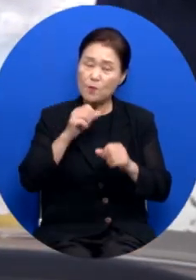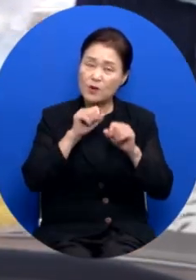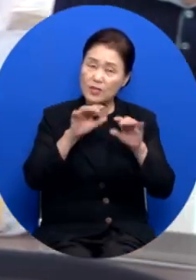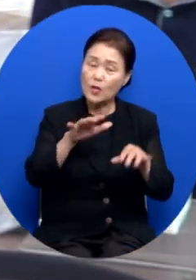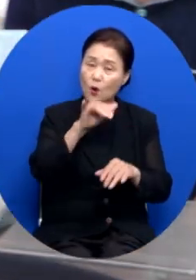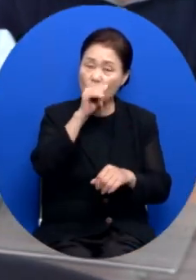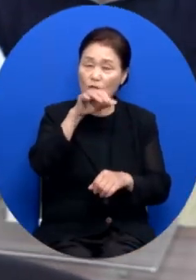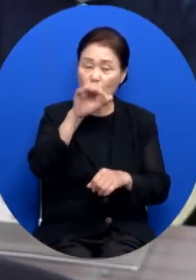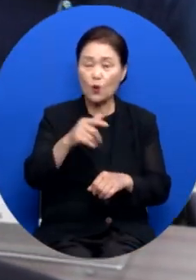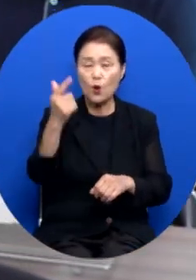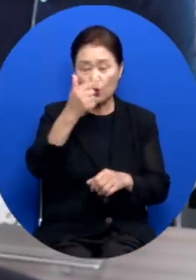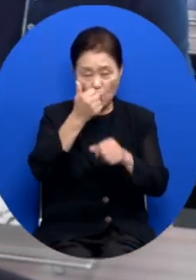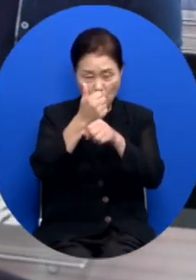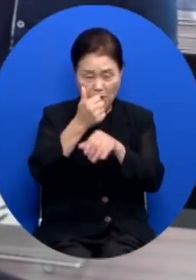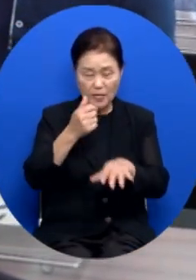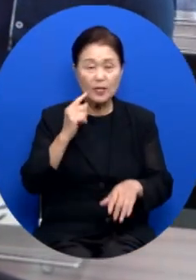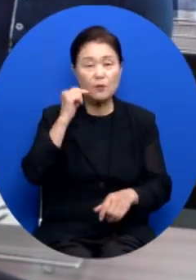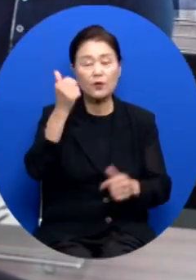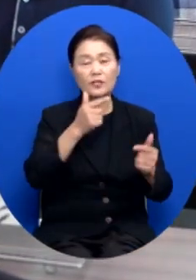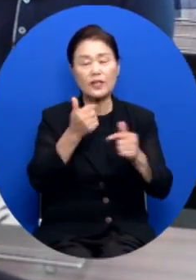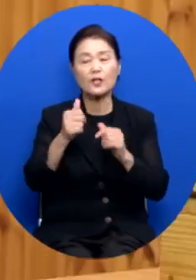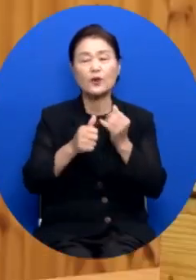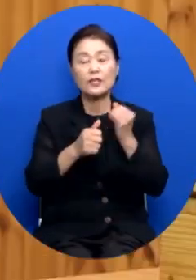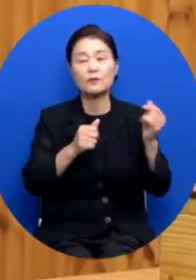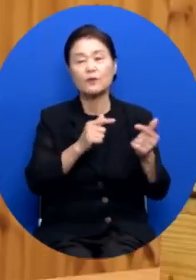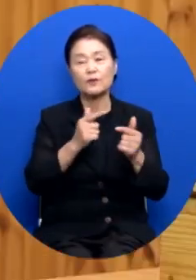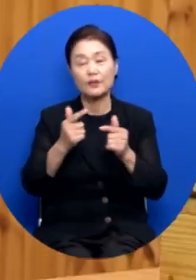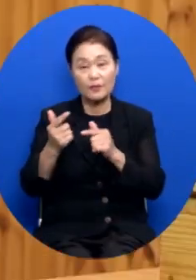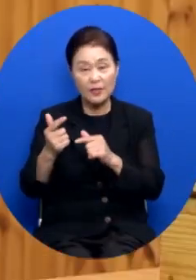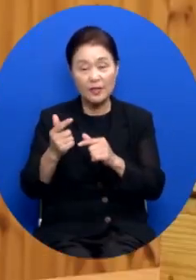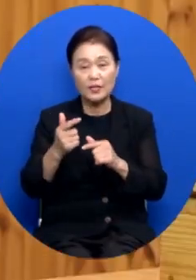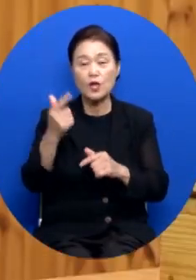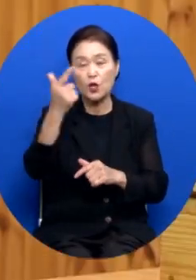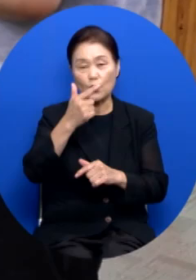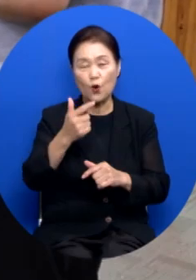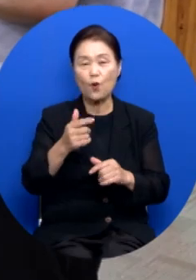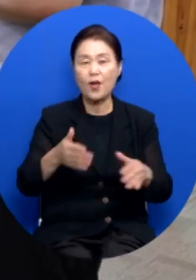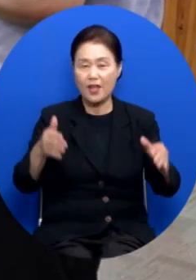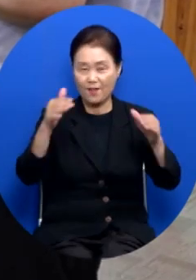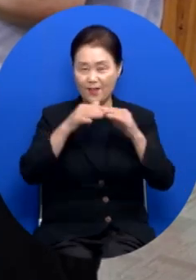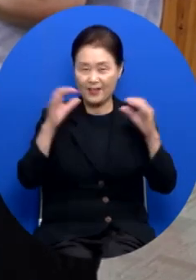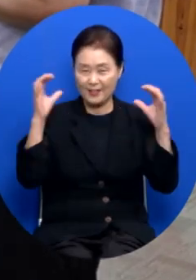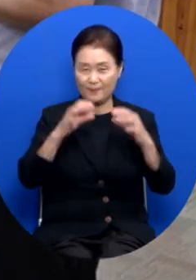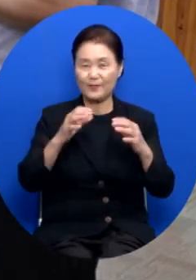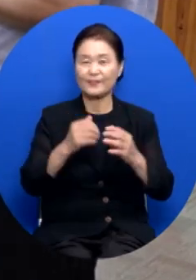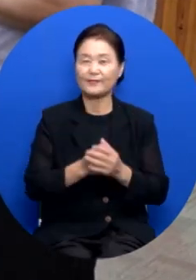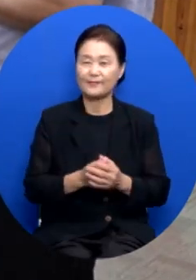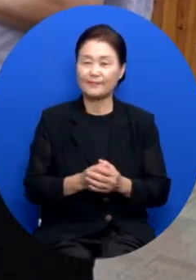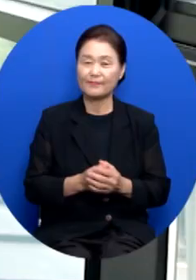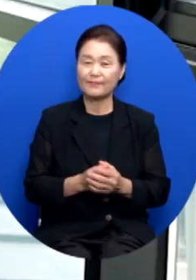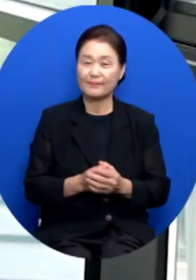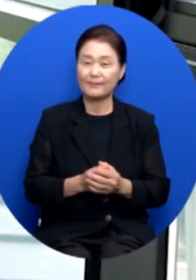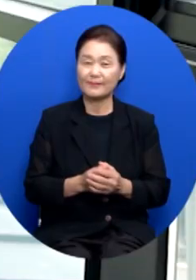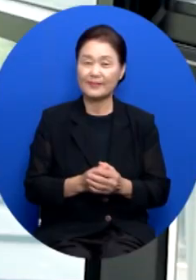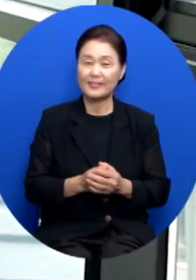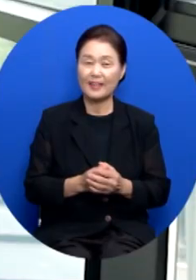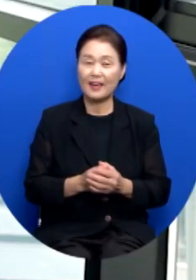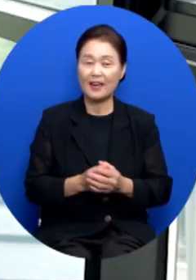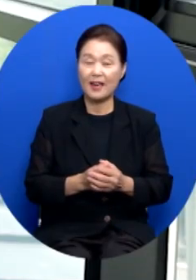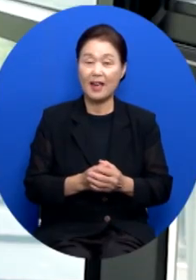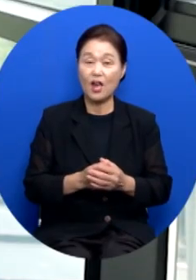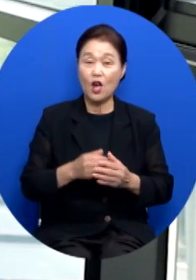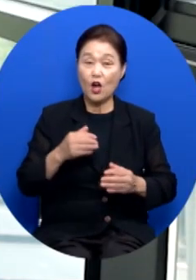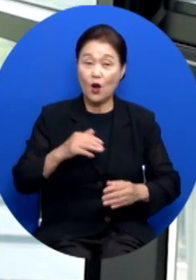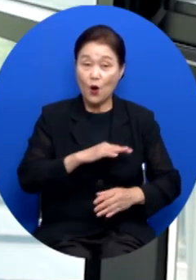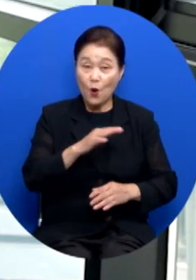있는 노회사나 목회자와 사모들이 들뜬 마음으로 노회 회관에 함께했습니다. 예, 저희 땅끝 노회 우리